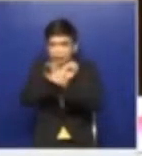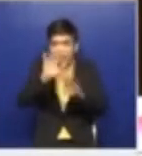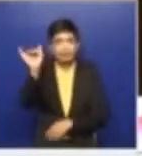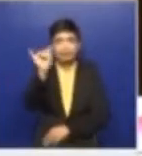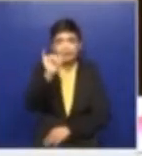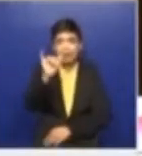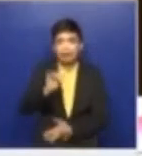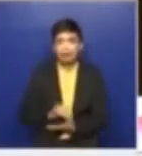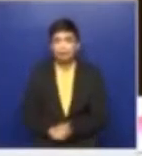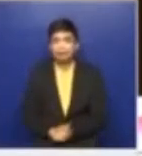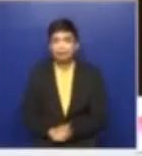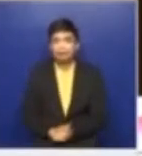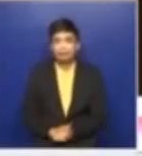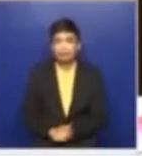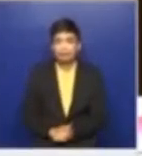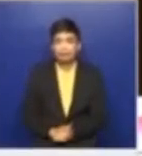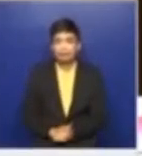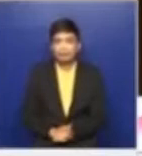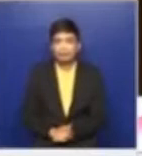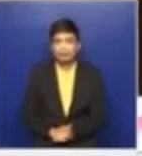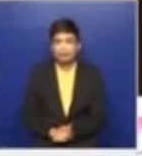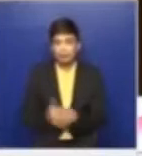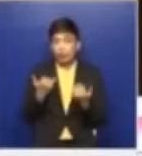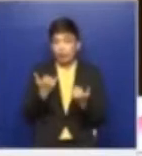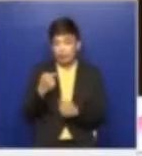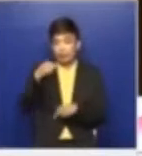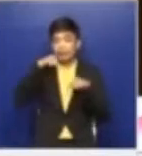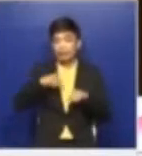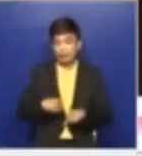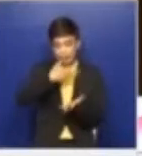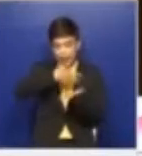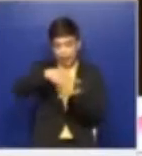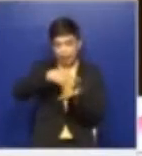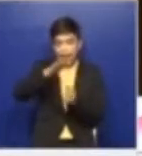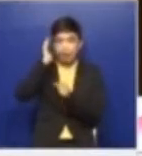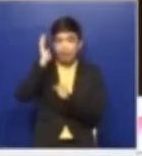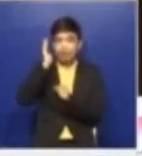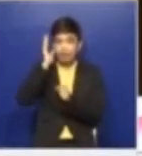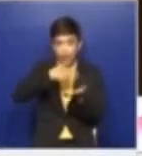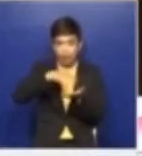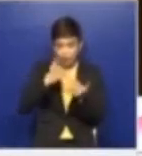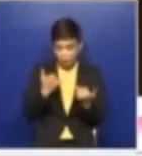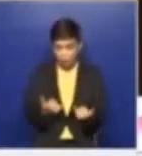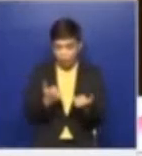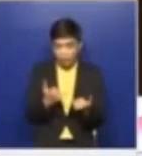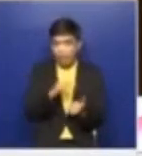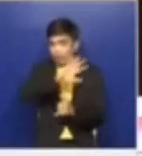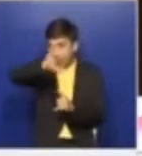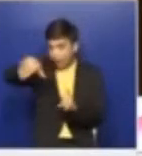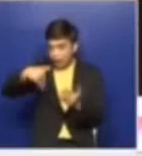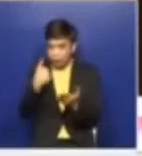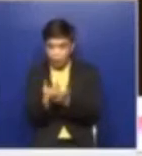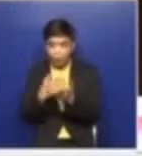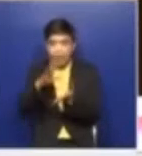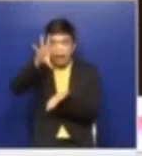วกเรานั้นได้เข้ามาร่วมในยตินี้ดิฉันเห็นว่าเป็นการร่วมกันที่จะนำปัญหาต่